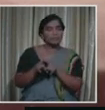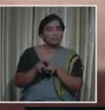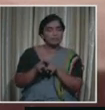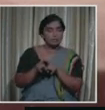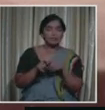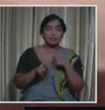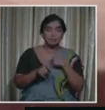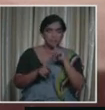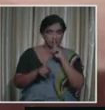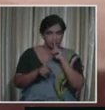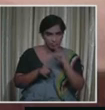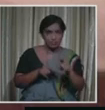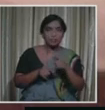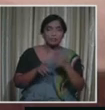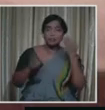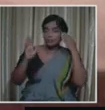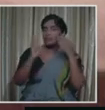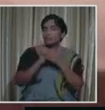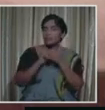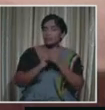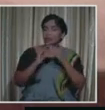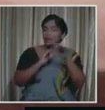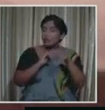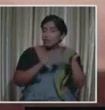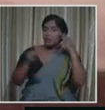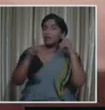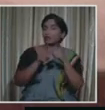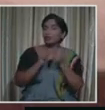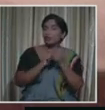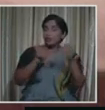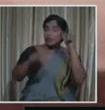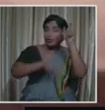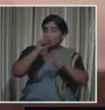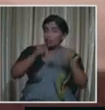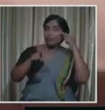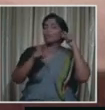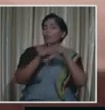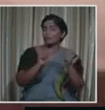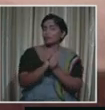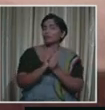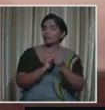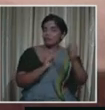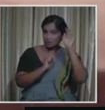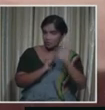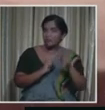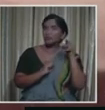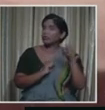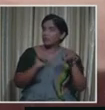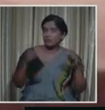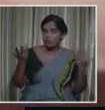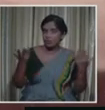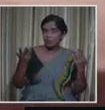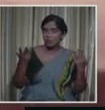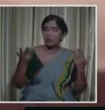මම කියන්නේ මේ සම්බන්ධයෙන් තමුන්නාන්සලා ගම් මට්ටමින් මේ දේවල් වලට සම්බන්ධ වෙච්ච අය සම්බන්ධයෙන් තමුන්නාන්සලා ක්‍රියාමාර්ගයක් ගන්න එහෙම නැත්නම්